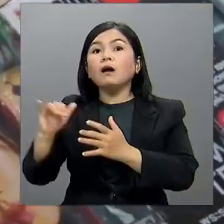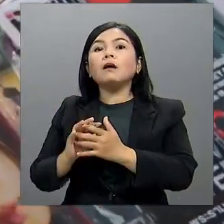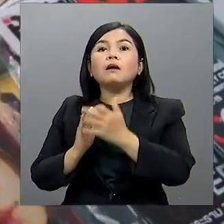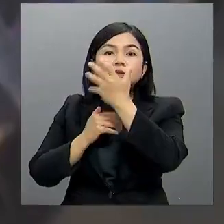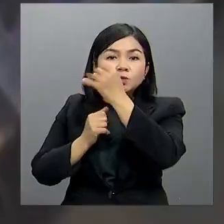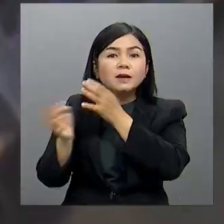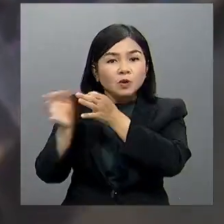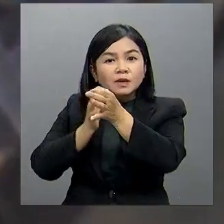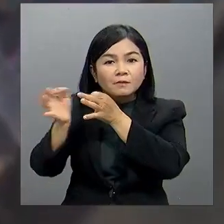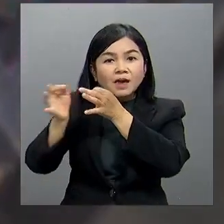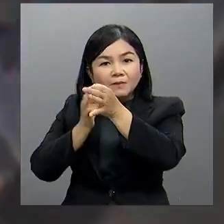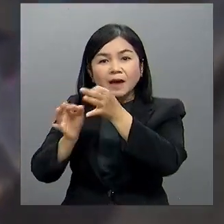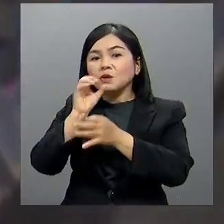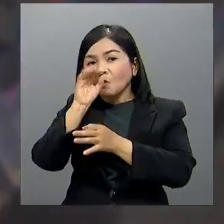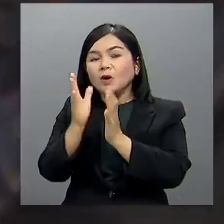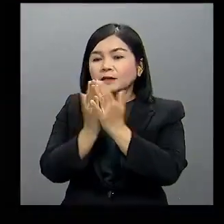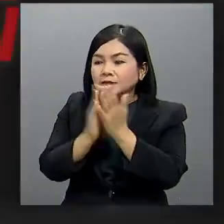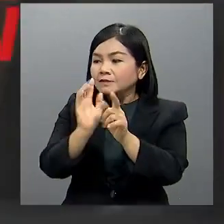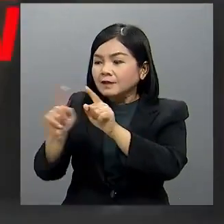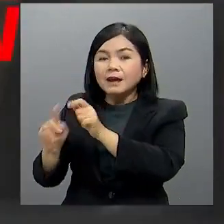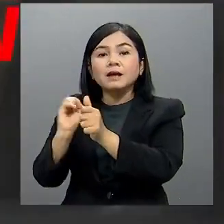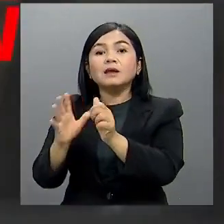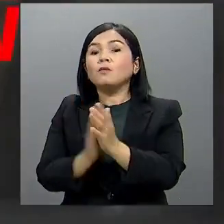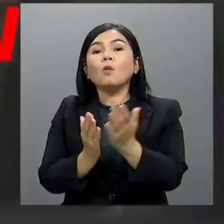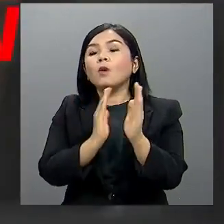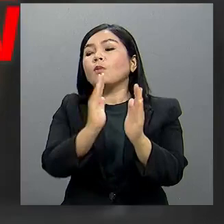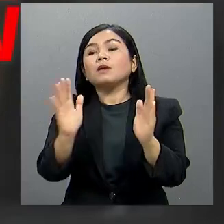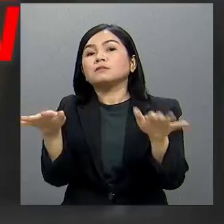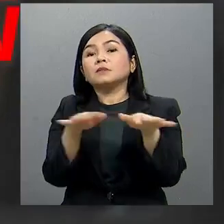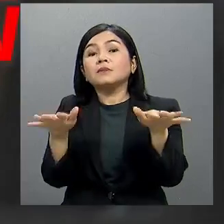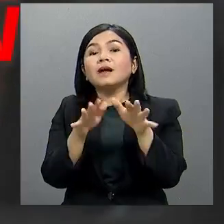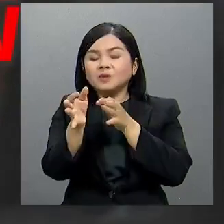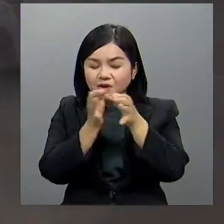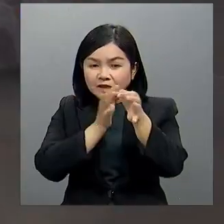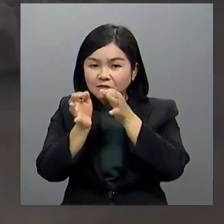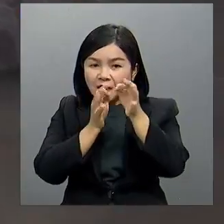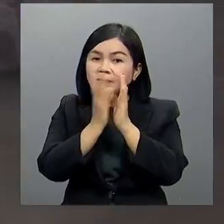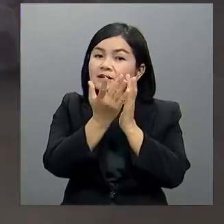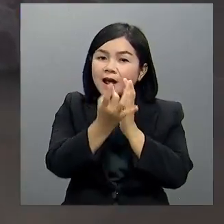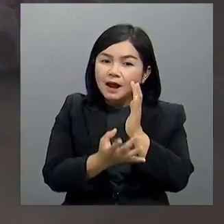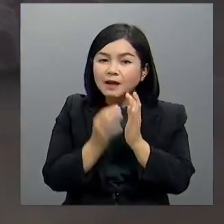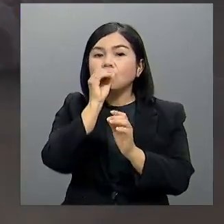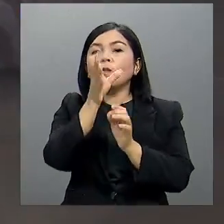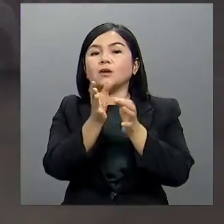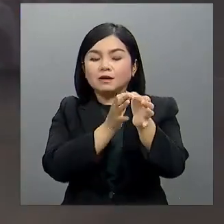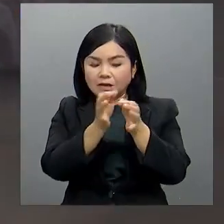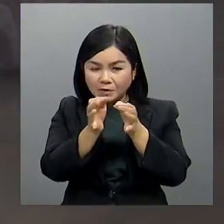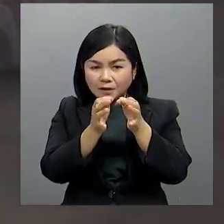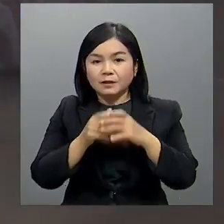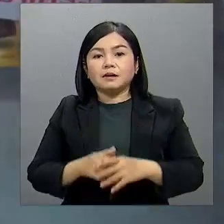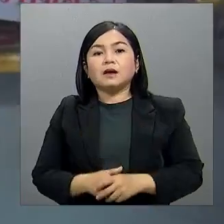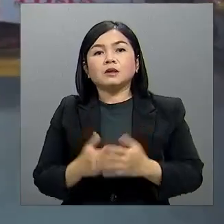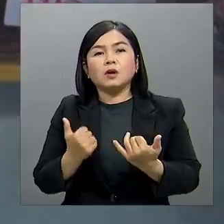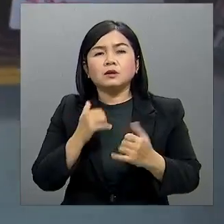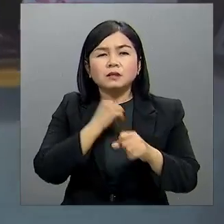มากแต่ต้องบอกค่ะเพราะว่าวางอยู่เฉยก็แค่นั้นเราลูกทุ่งทำเท่าไหร่คือ